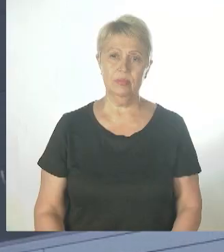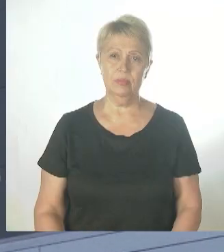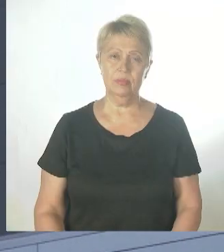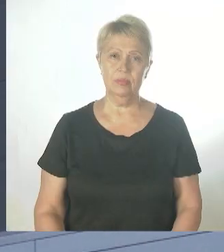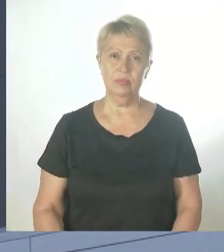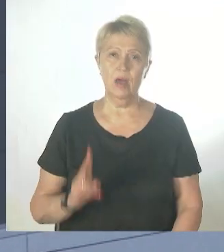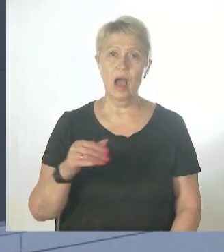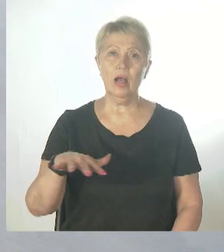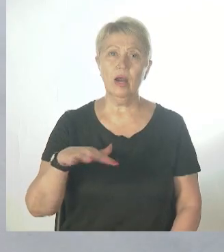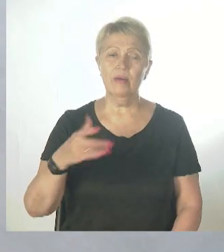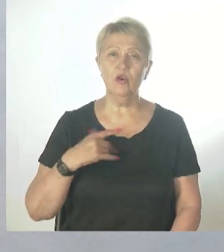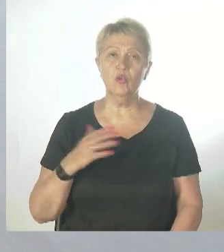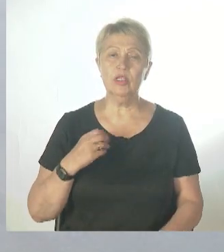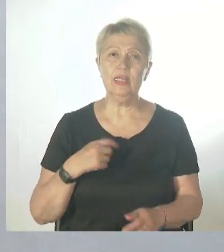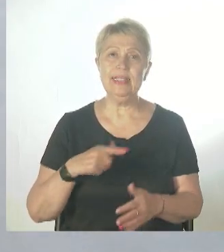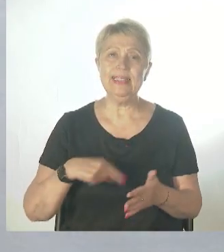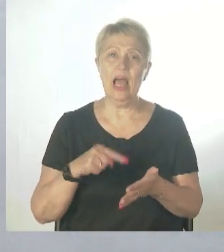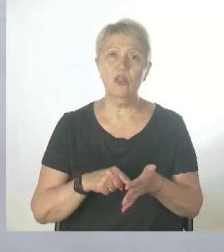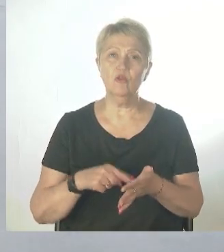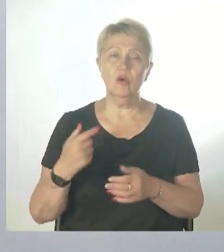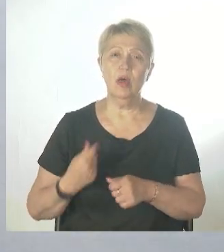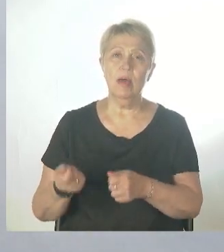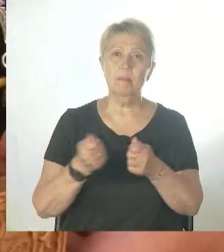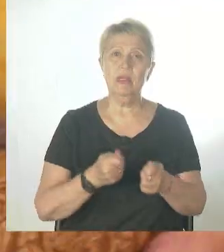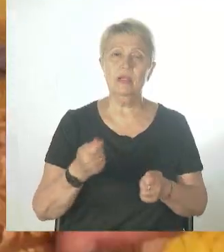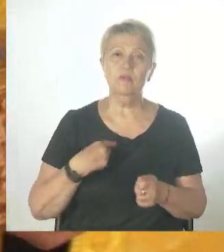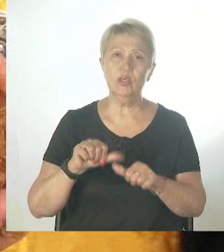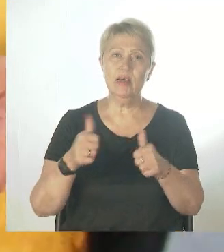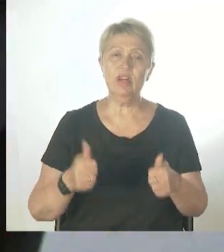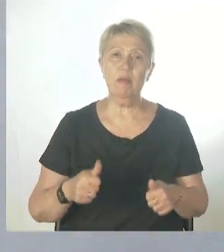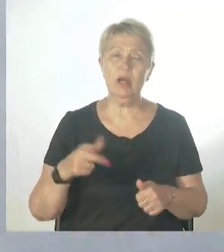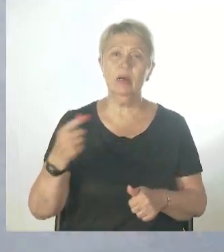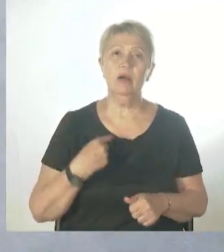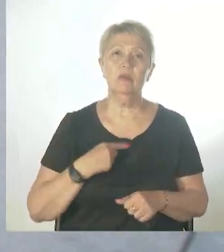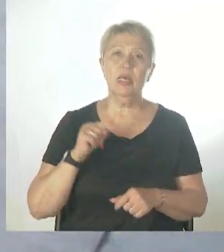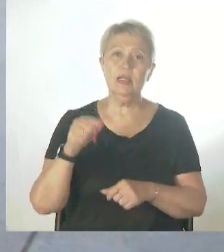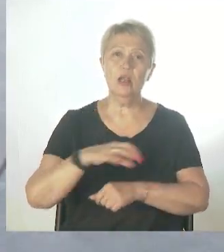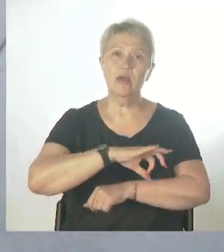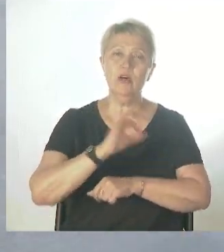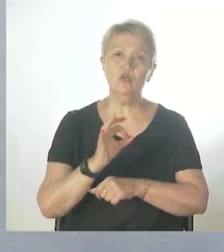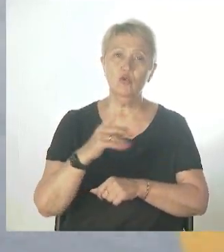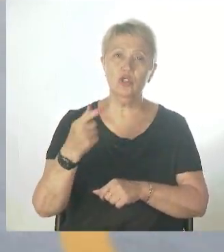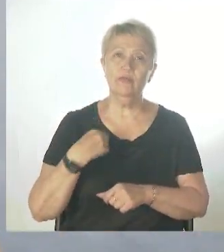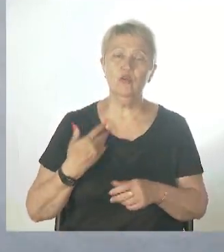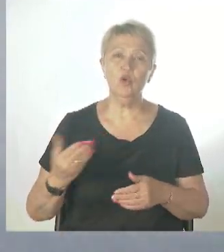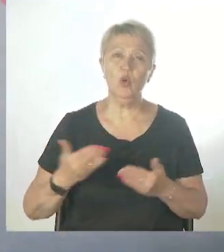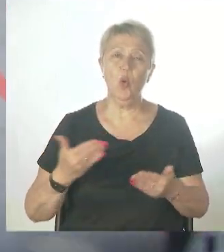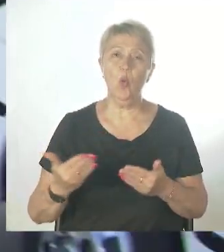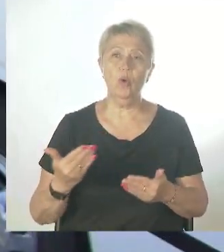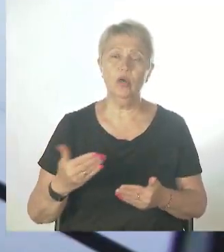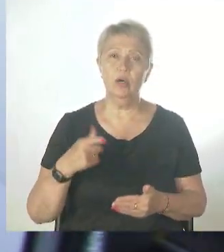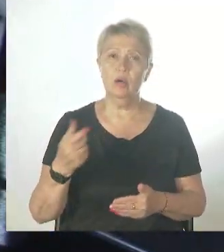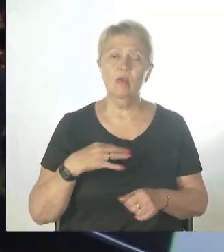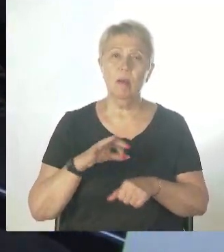Краевую столицу мощи принесены в рамках Восточного крестного хода. Он проводится по благословению святейшего патриарха